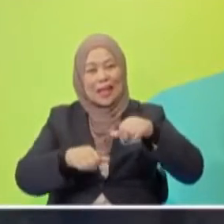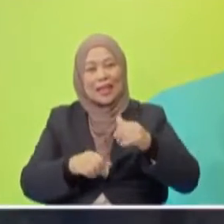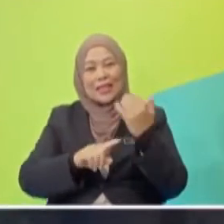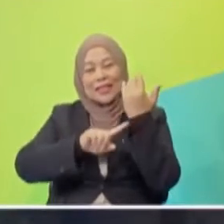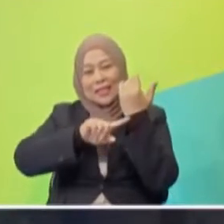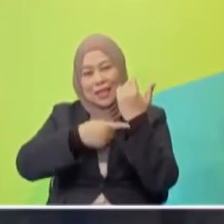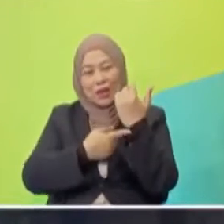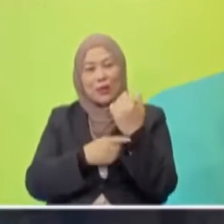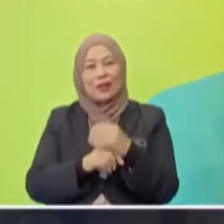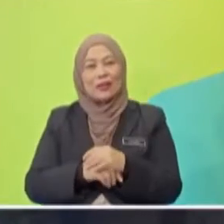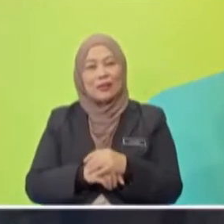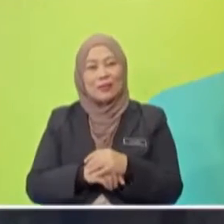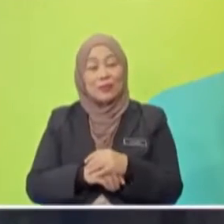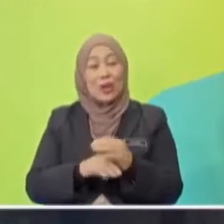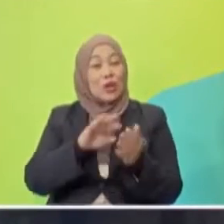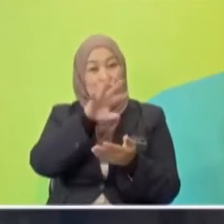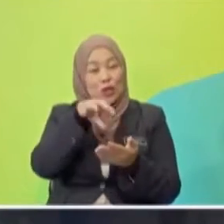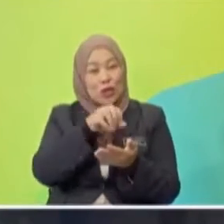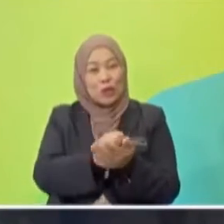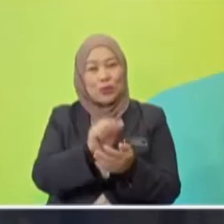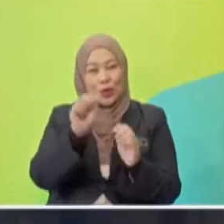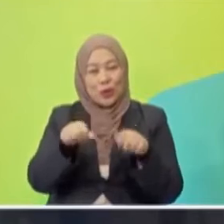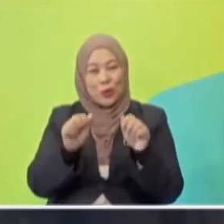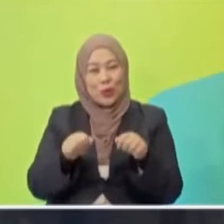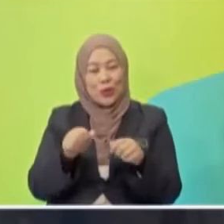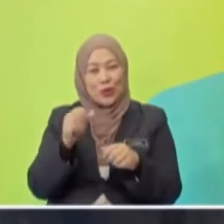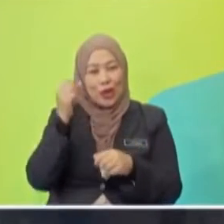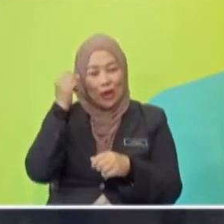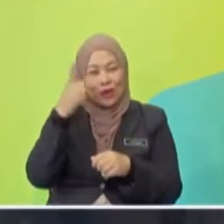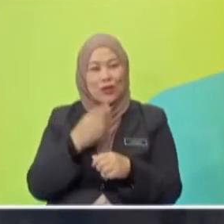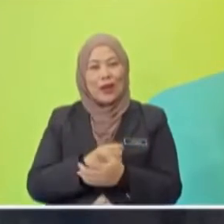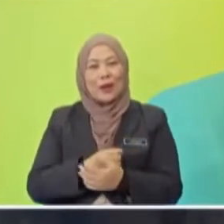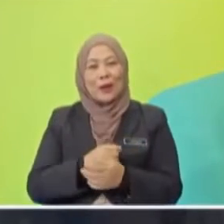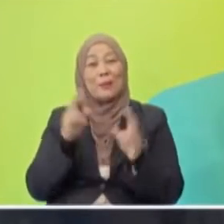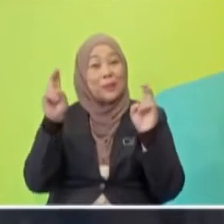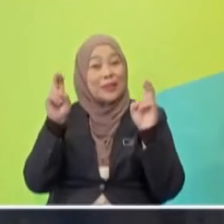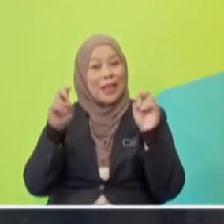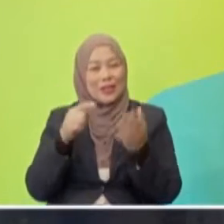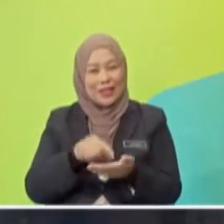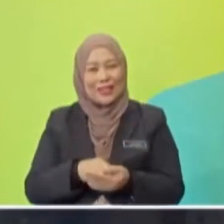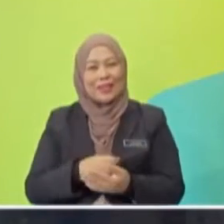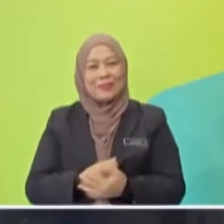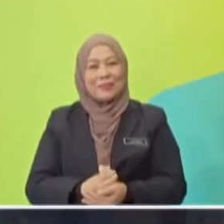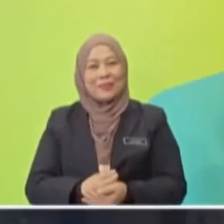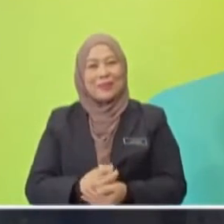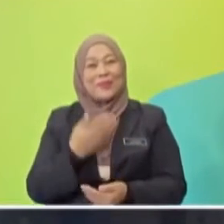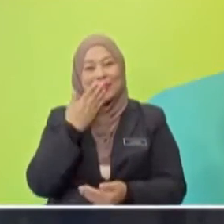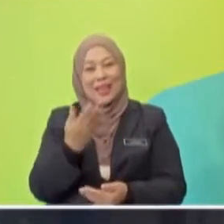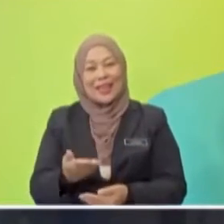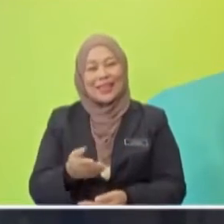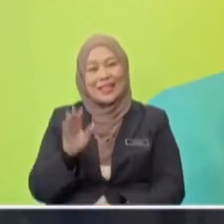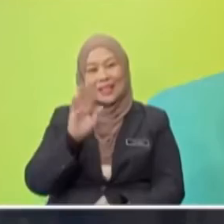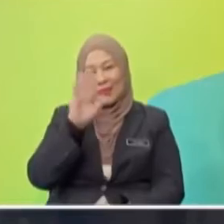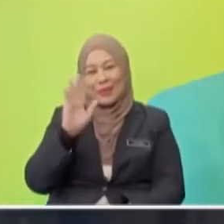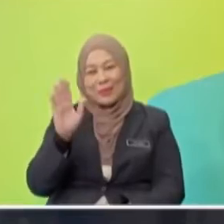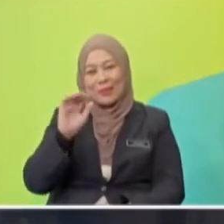sepenuhnya mata pelajaran kita pada hari ini kita jumpa lagi untuk episode akan datang terus bersama kami dalam Dedek TVM Assalamualaikum